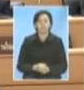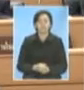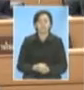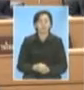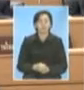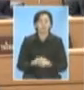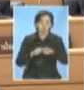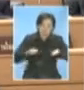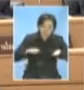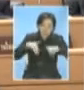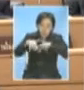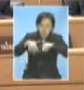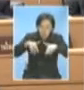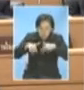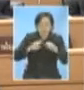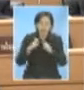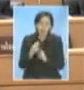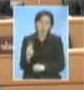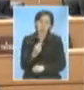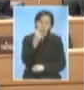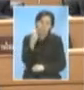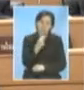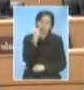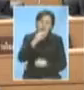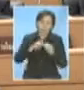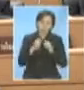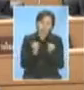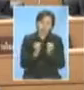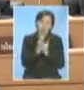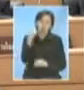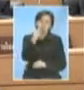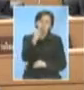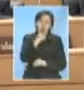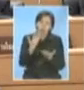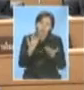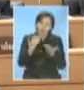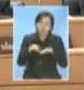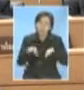แล้วลูกหลานเราจะอยู่กับมลพิษกับมลภาวะแบบนี้โดยที่ท่านไม่บริหารจัดการจะเอาแบบนี้เหรอฮะ